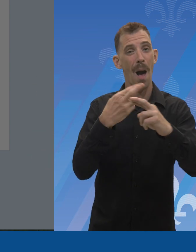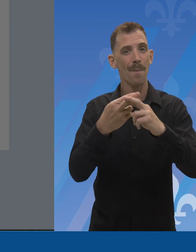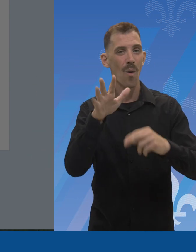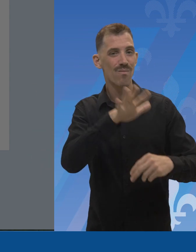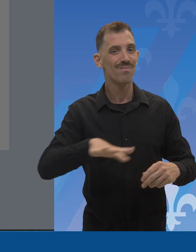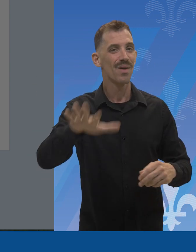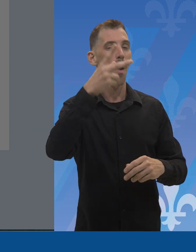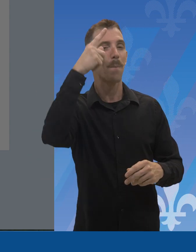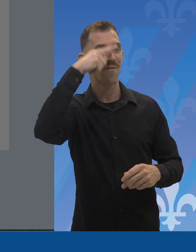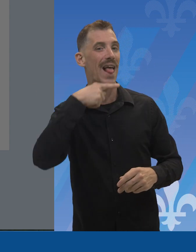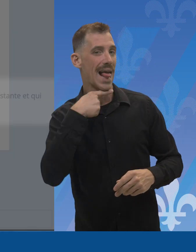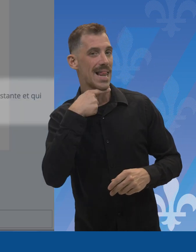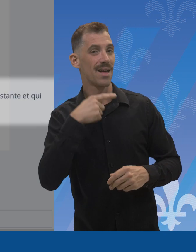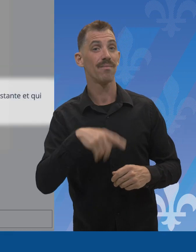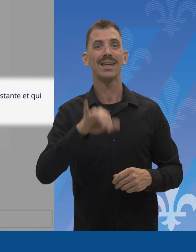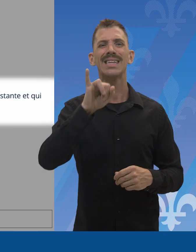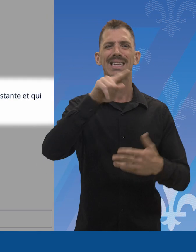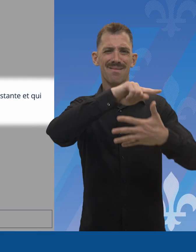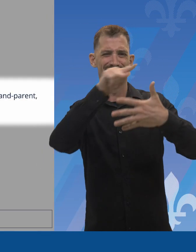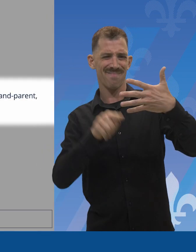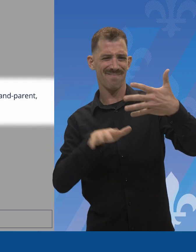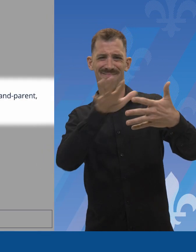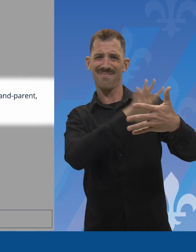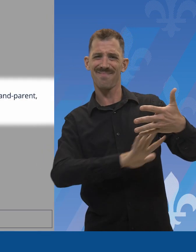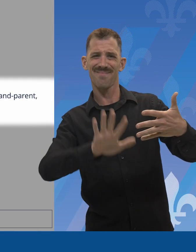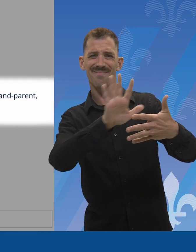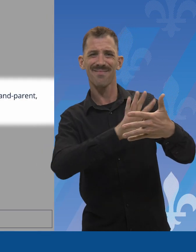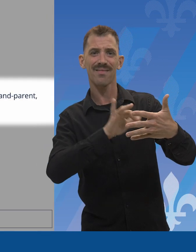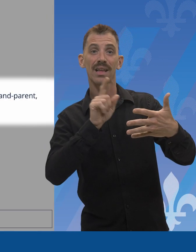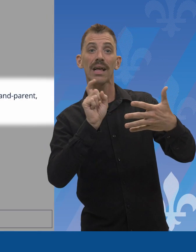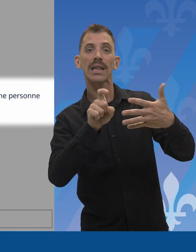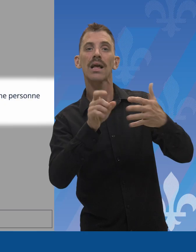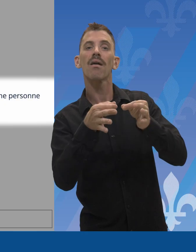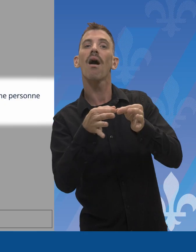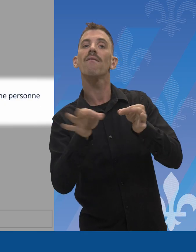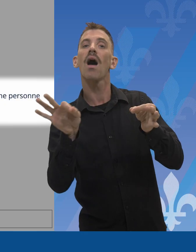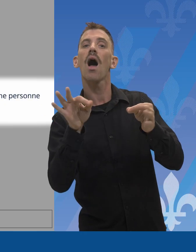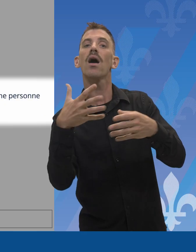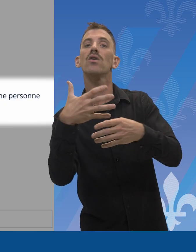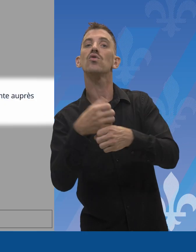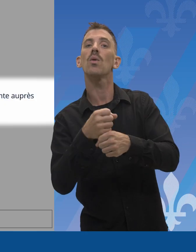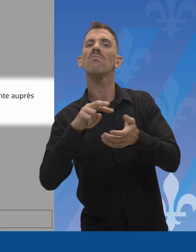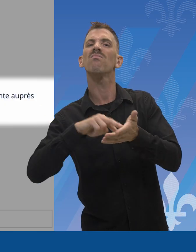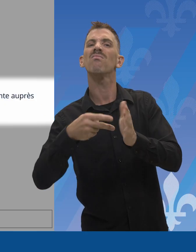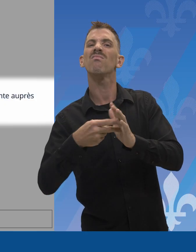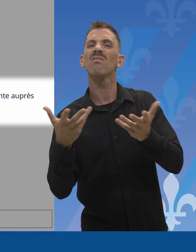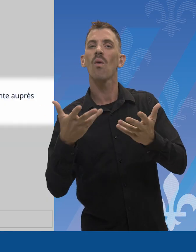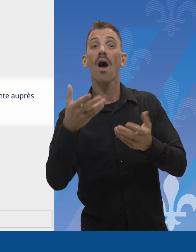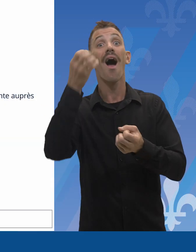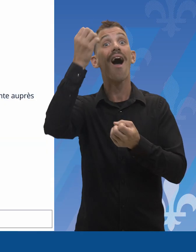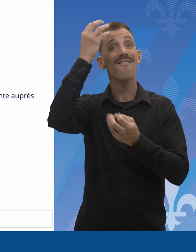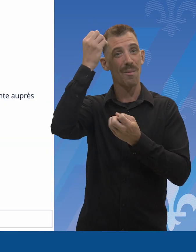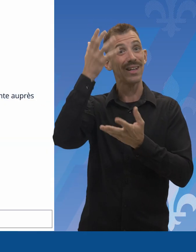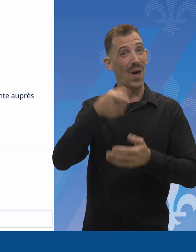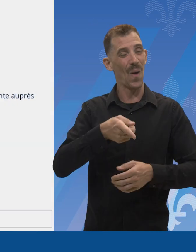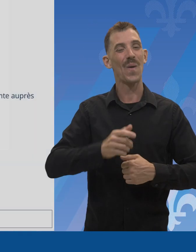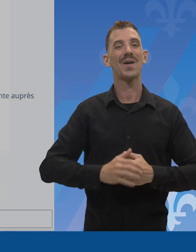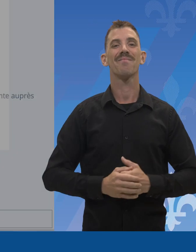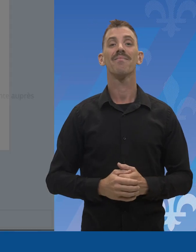vos demandes en fonction de votre profil. Au besoin, cliquez sur le bouton correspondant à votre choix pour obtenir plus